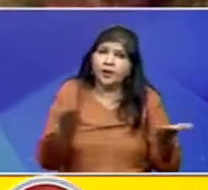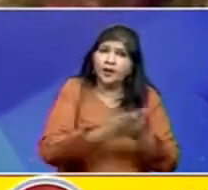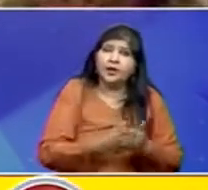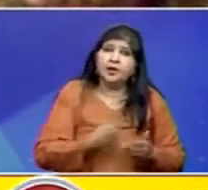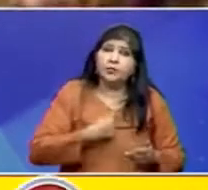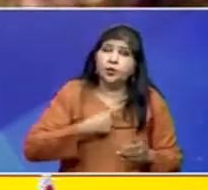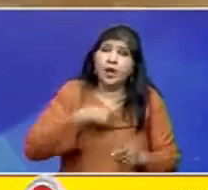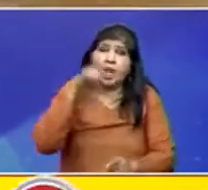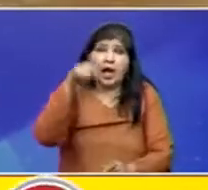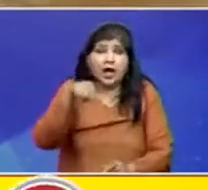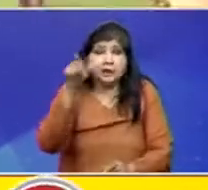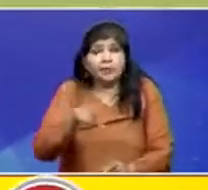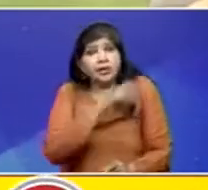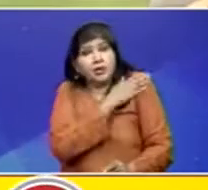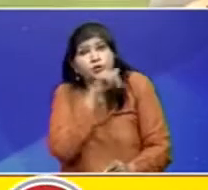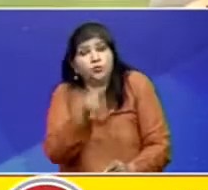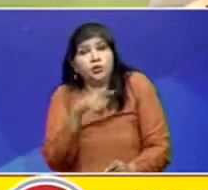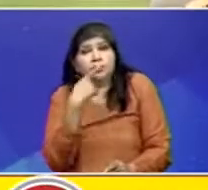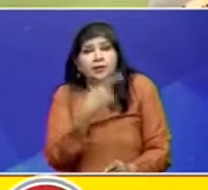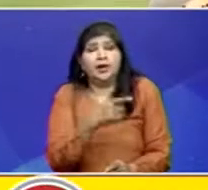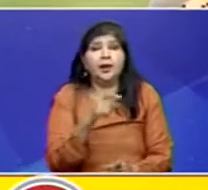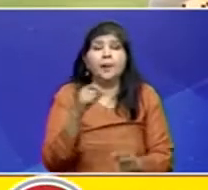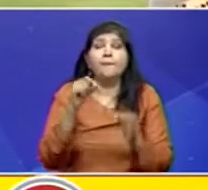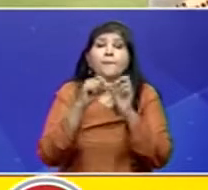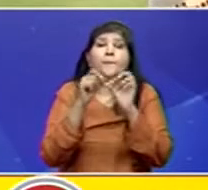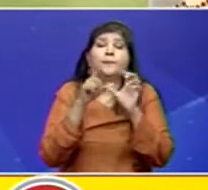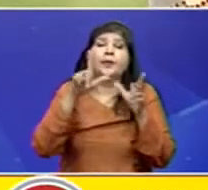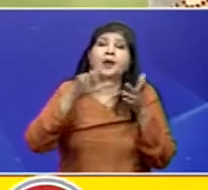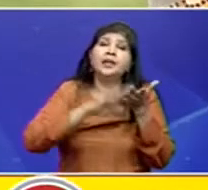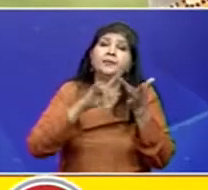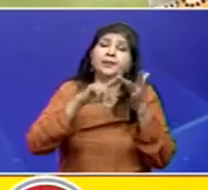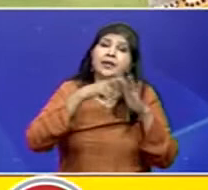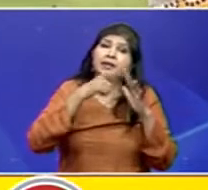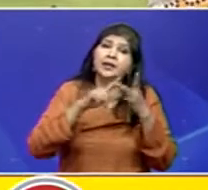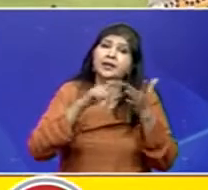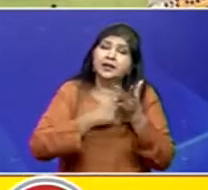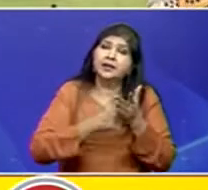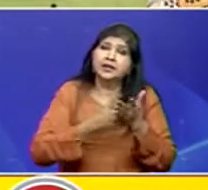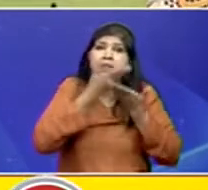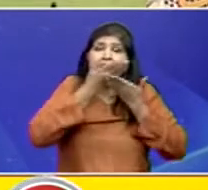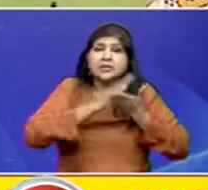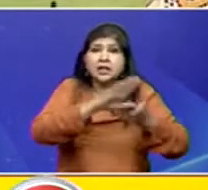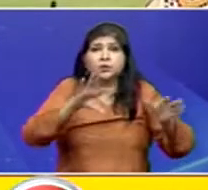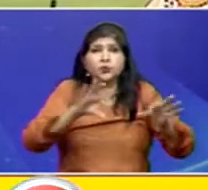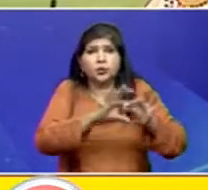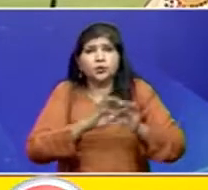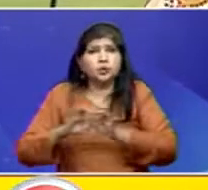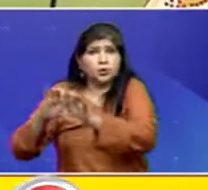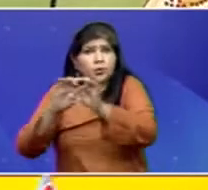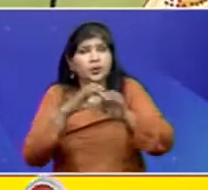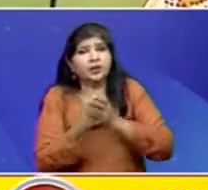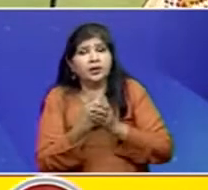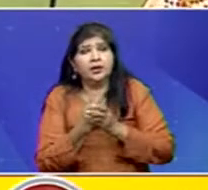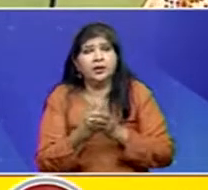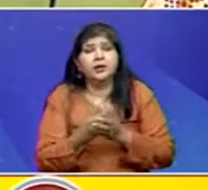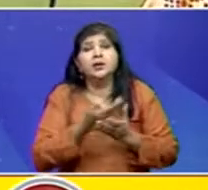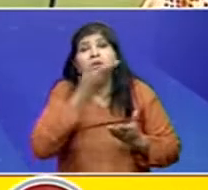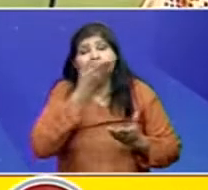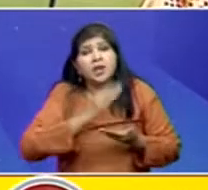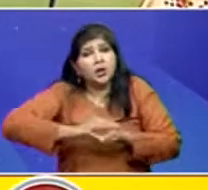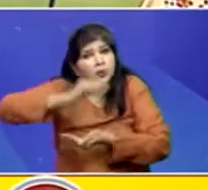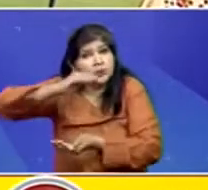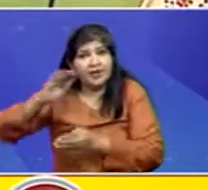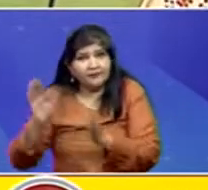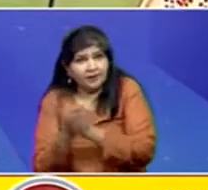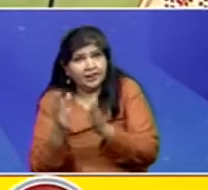करतब्य बताया गया है बालमी के रामायन में जल स्रोतों को जोडने पर जल समुरक्षण